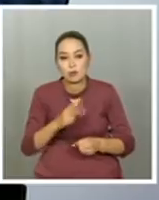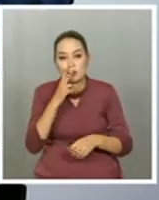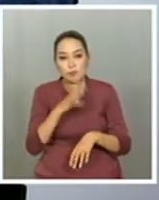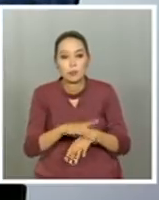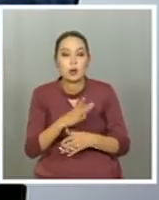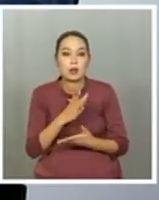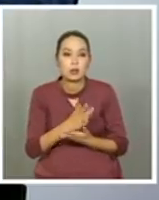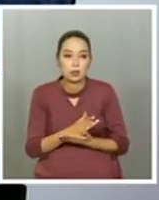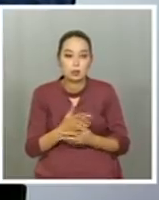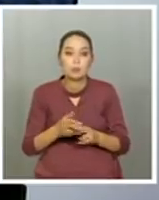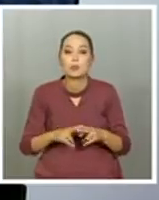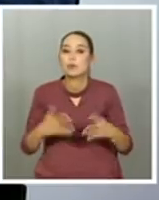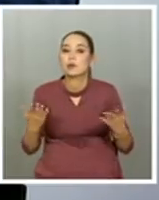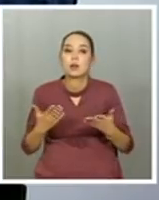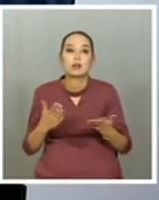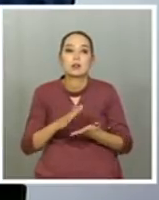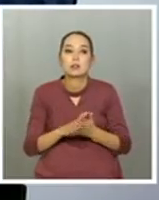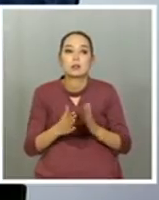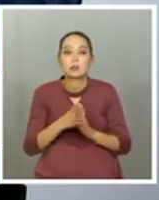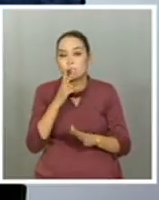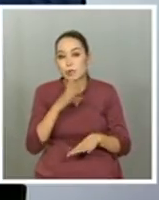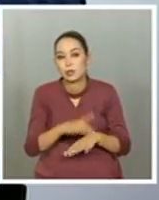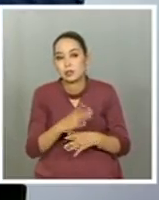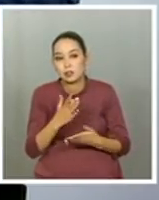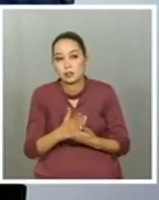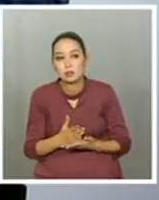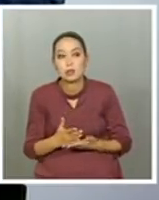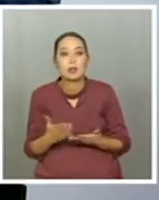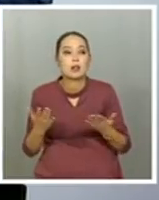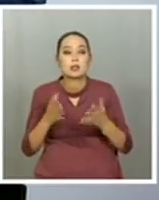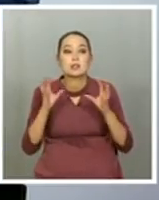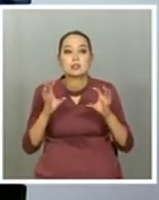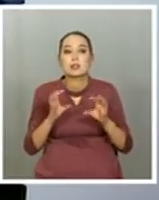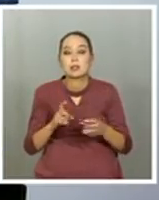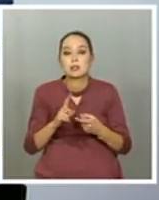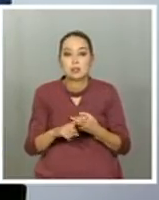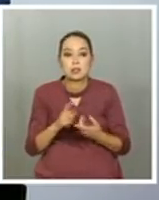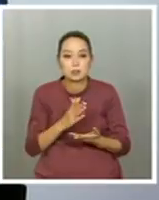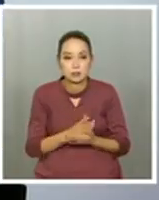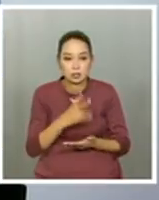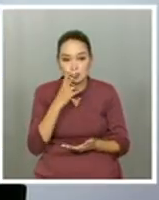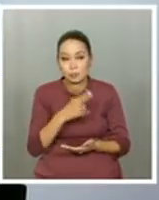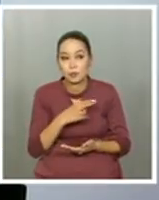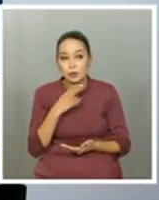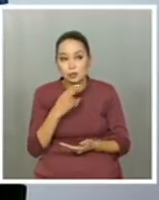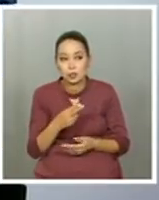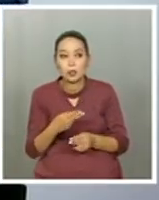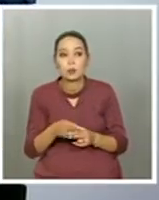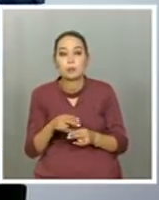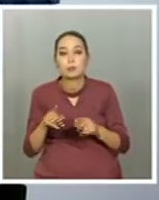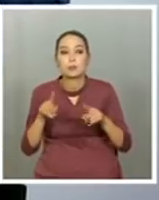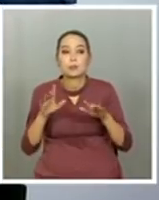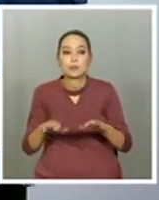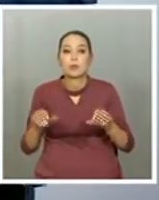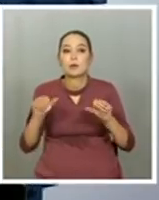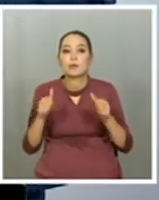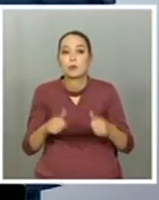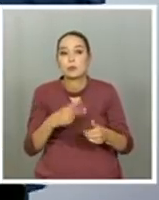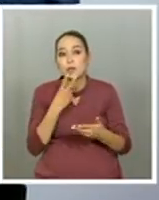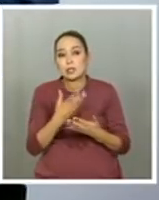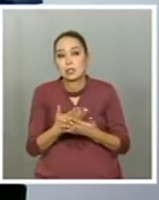бұл қандай заңдылыққа бағынып тұр? Бұл қандай заңға бағынады? Қарап көрейік. Мына формулада көрсетіліп тұрғандай, яғни